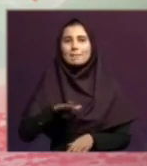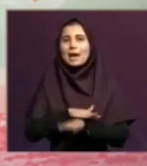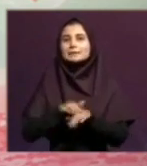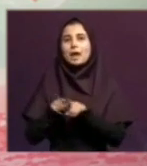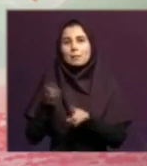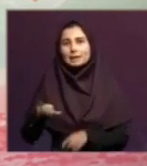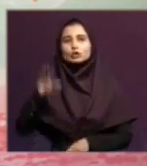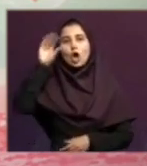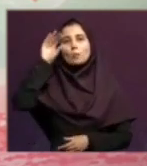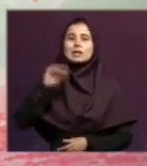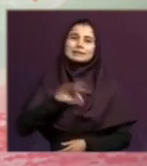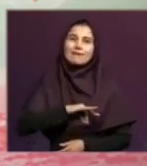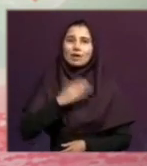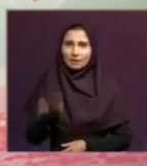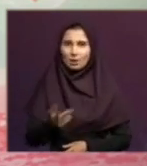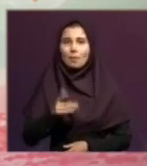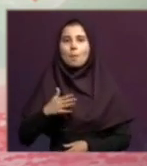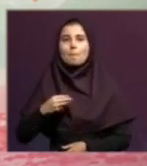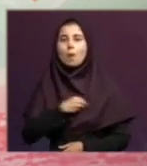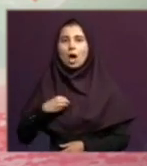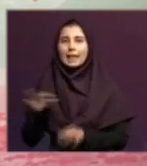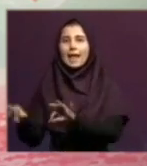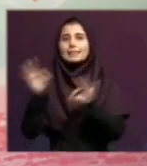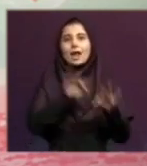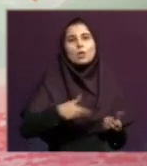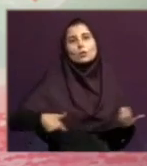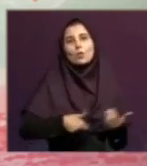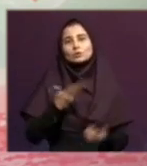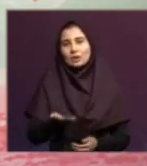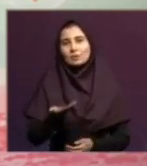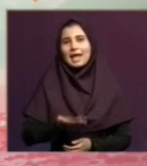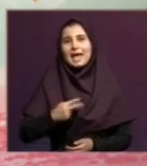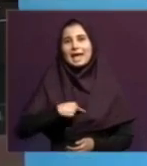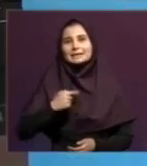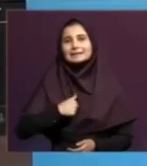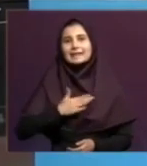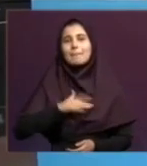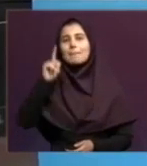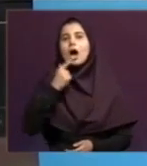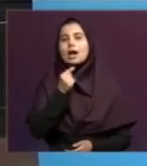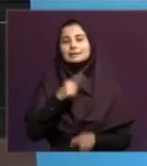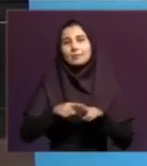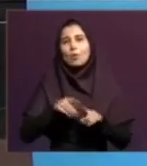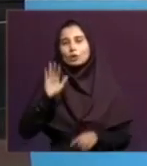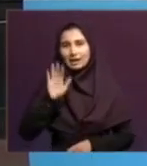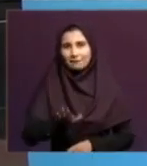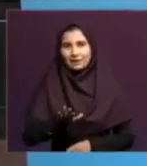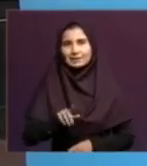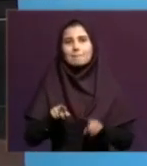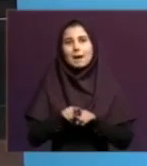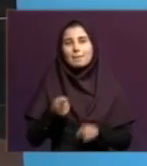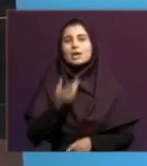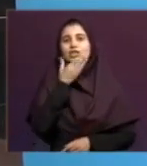تغییرات هورمونی که از هورمونی که از مادر به نوزاد منتقل شده، میتونه این حالت اگزما بهش میگن کرادل کپ، یه نوع اگزمای